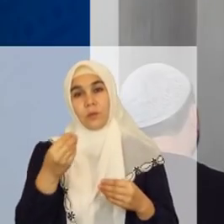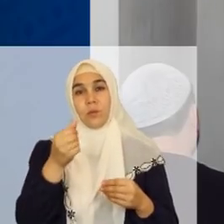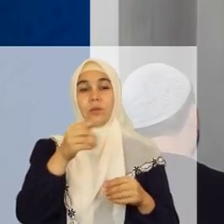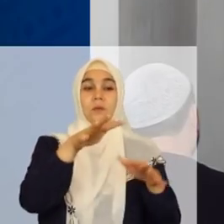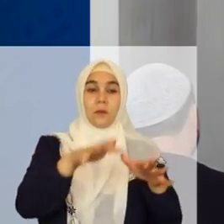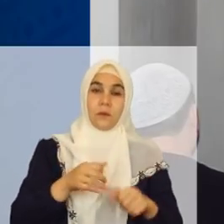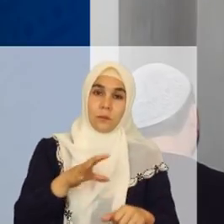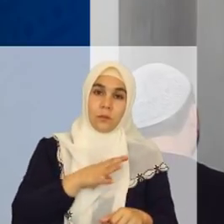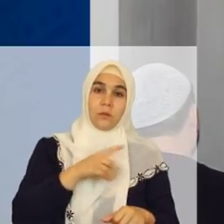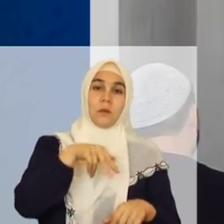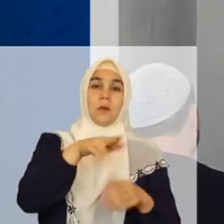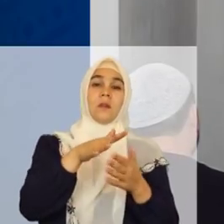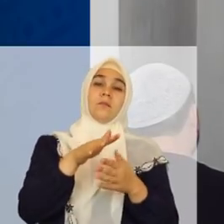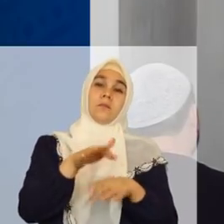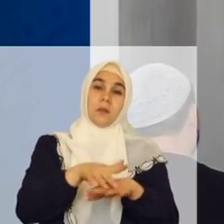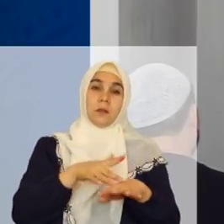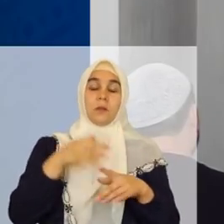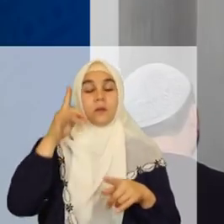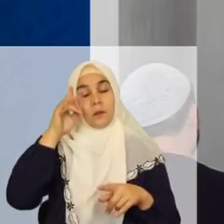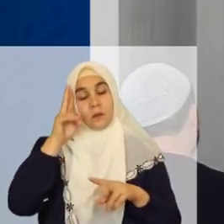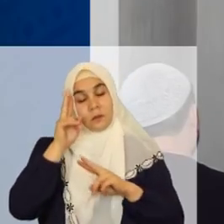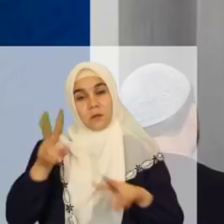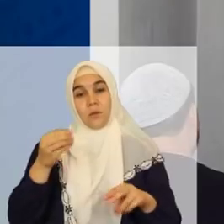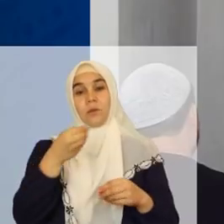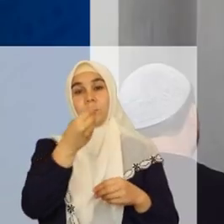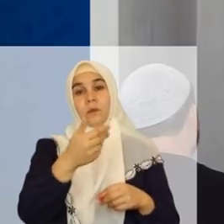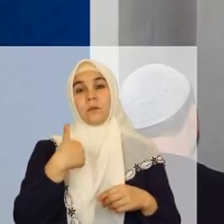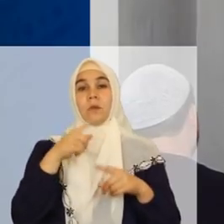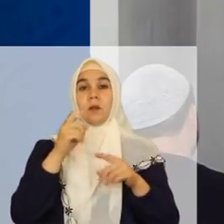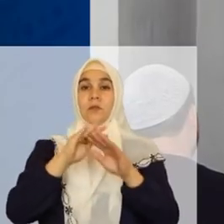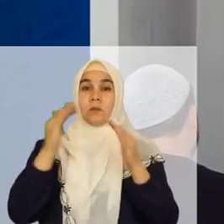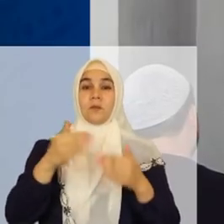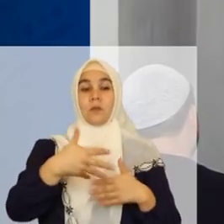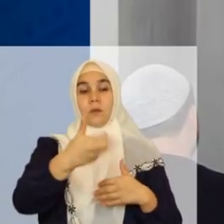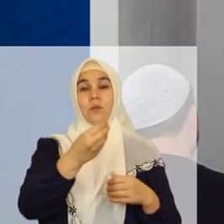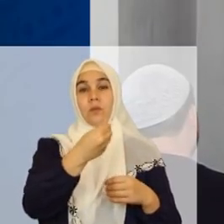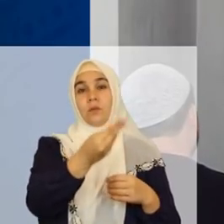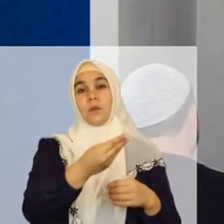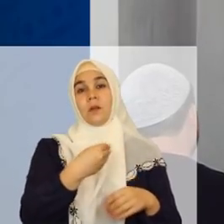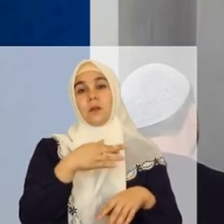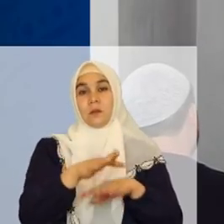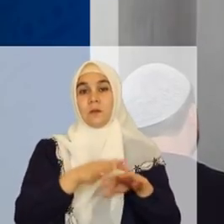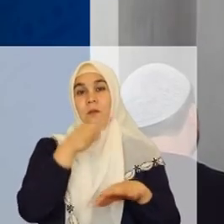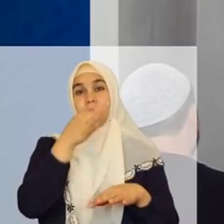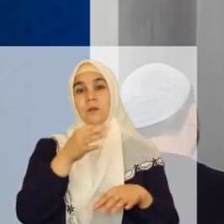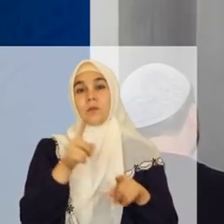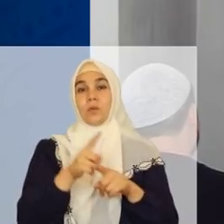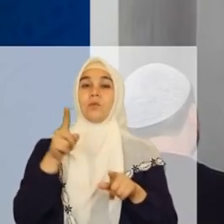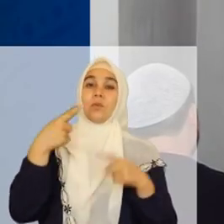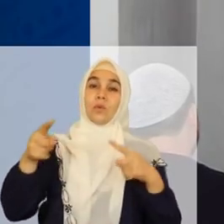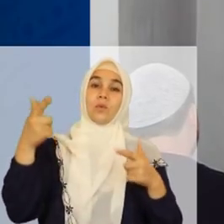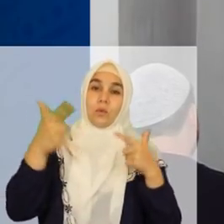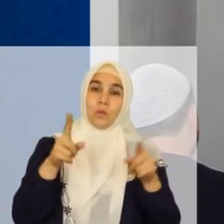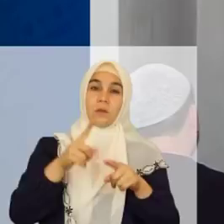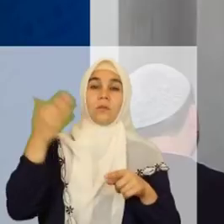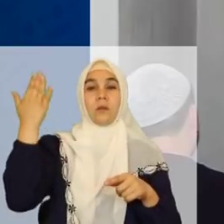tortib olgan bo'lsa, olib borib, kechirasiz, men o'sha vaqtda bilmagan ekanman, endi hajga ketyapman, mana bu haqingizni oling deydi. Birovni so'kkan bo'lsa,